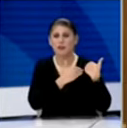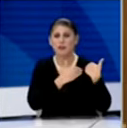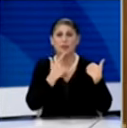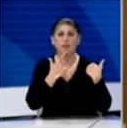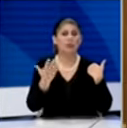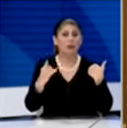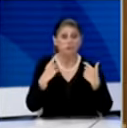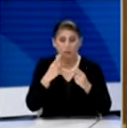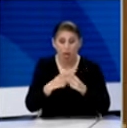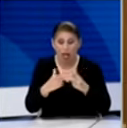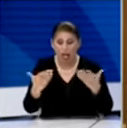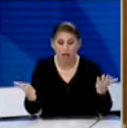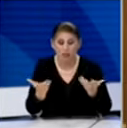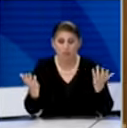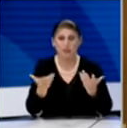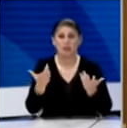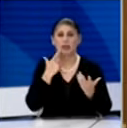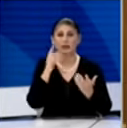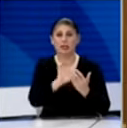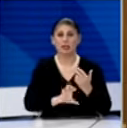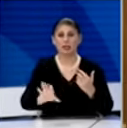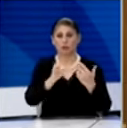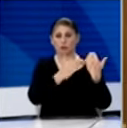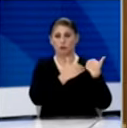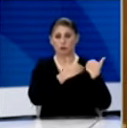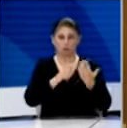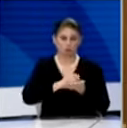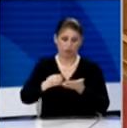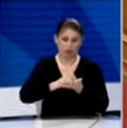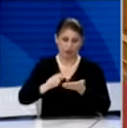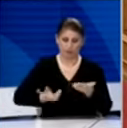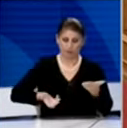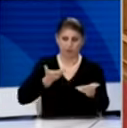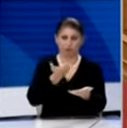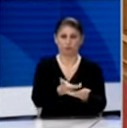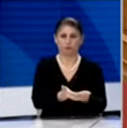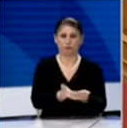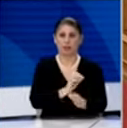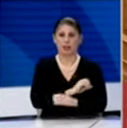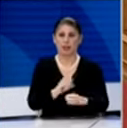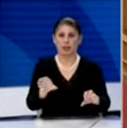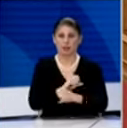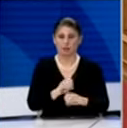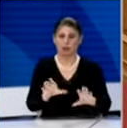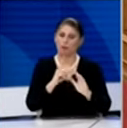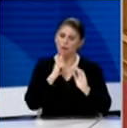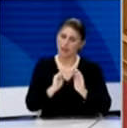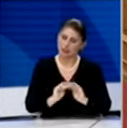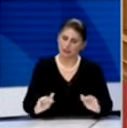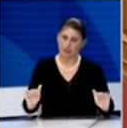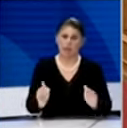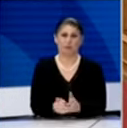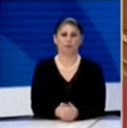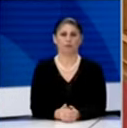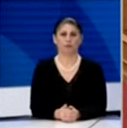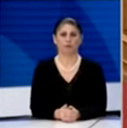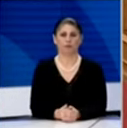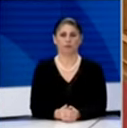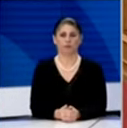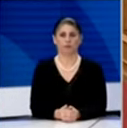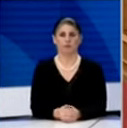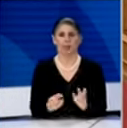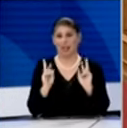έχουμε κάποια ένδειξη για να αναζητηθούν ευθύνες. Τα καταθέτω και αυτά στα πρακτικά, να ενημερωθείτε με την ησυχία σας. Ελπίζω